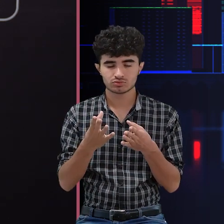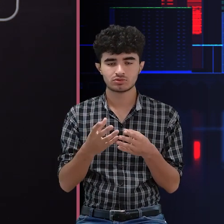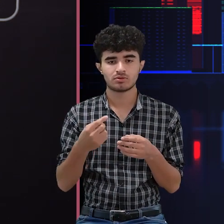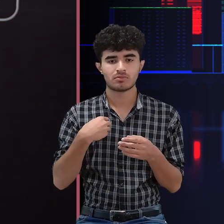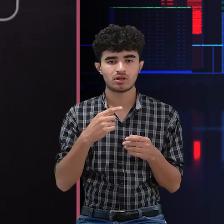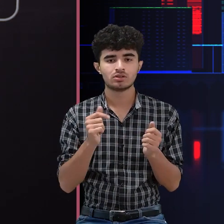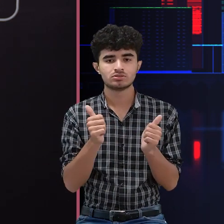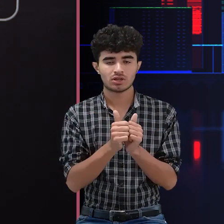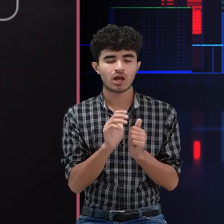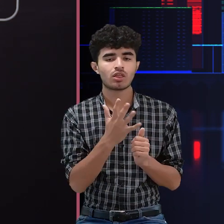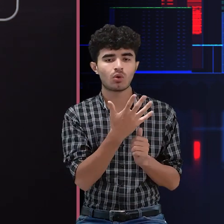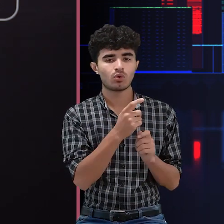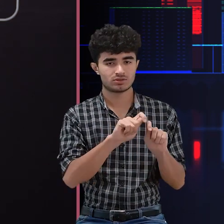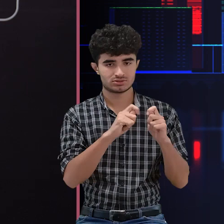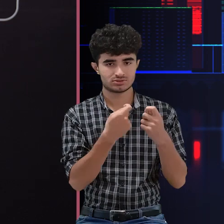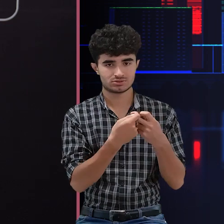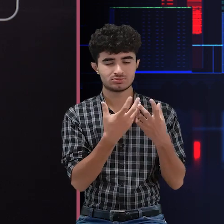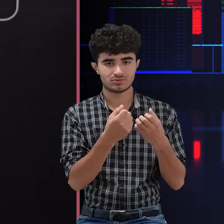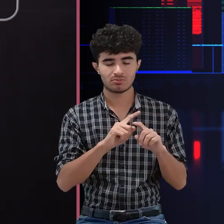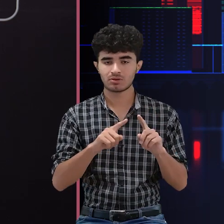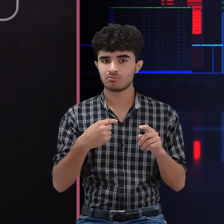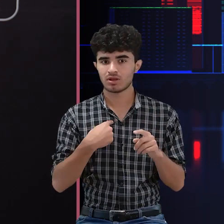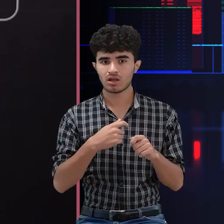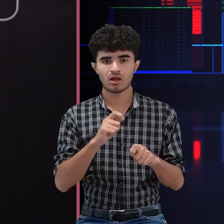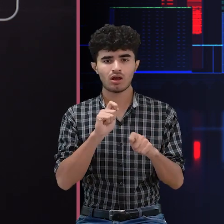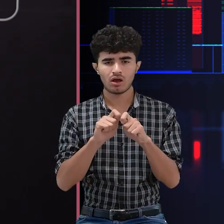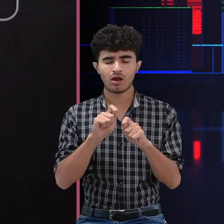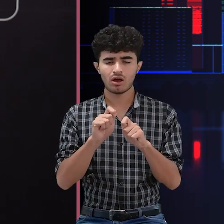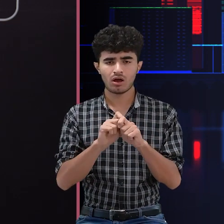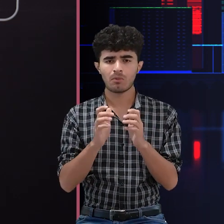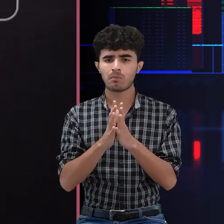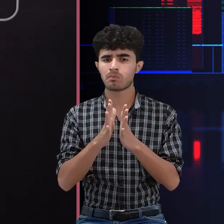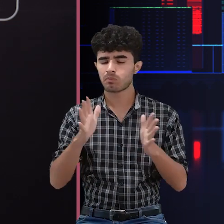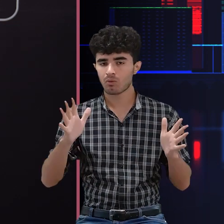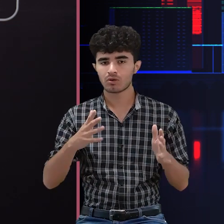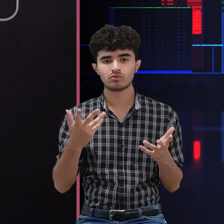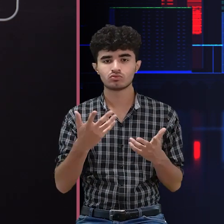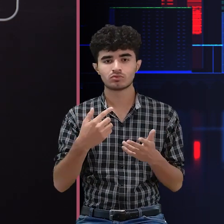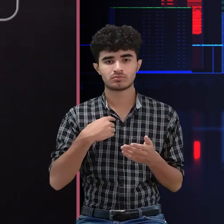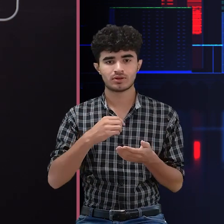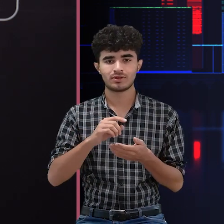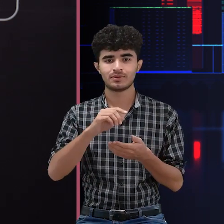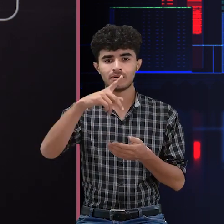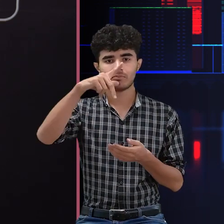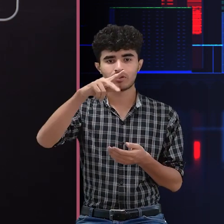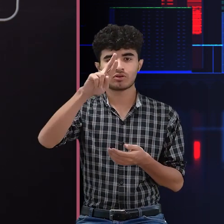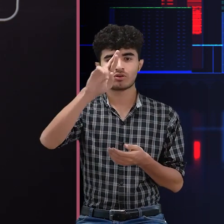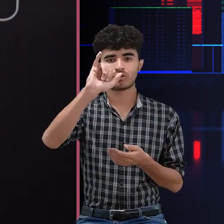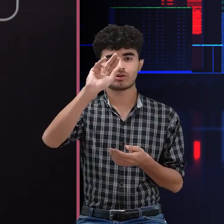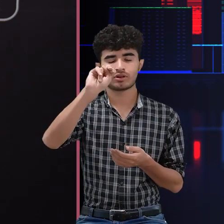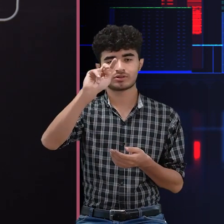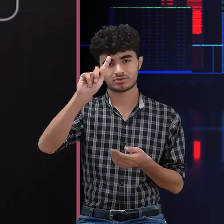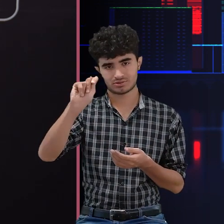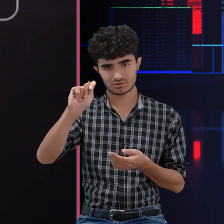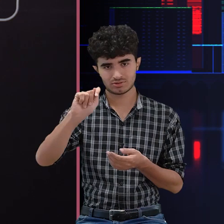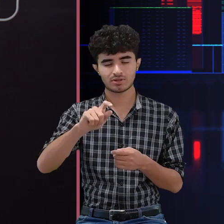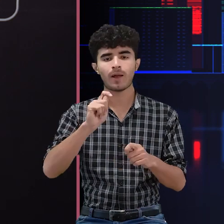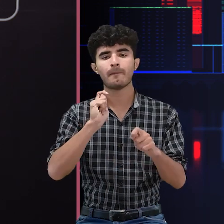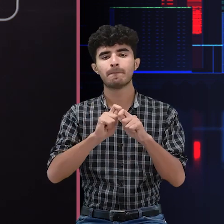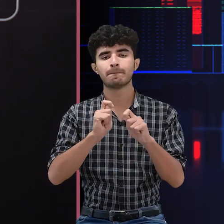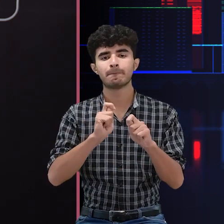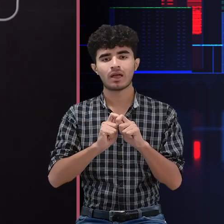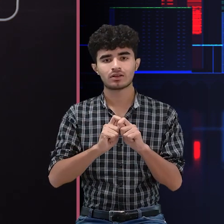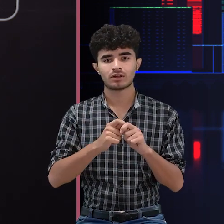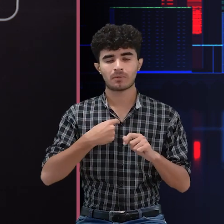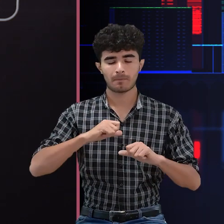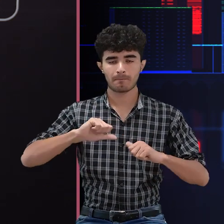शोबा, मेरे साथ और लोग भी थे, मगर भाग दौड़ मैंने बहुत ज़्यादा उसके लिए की और मैं